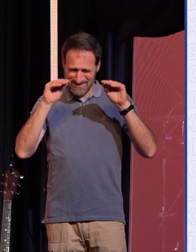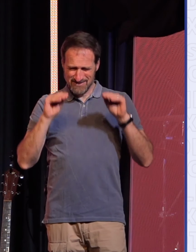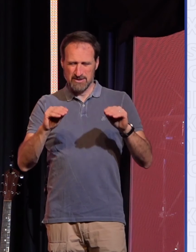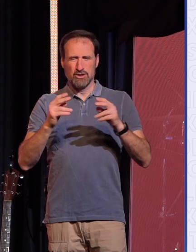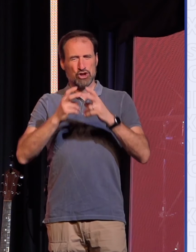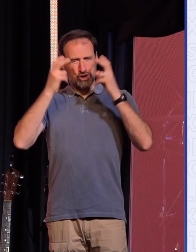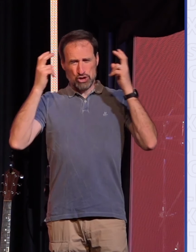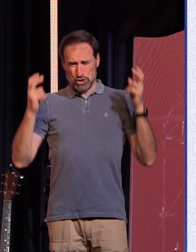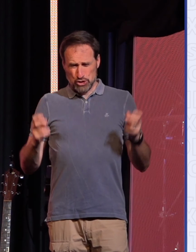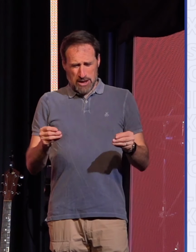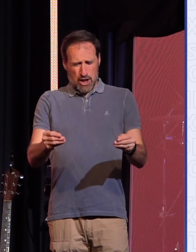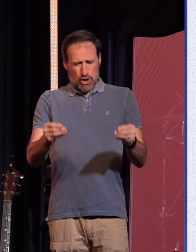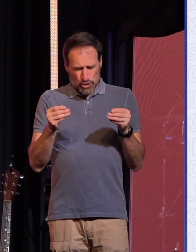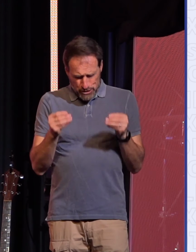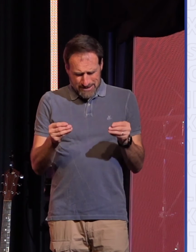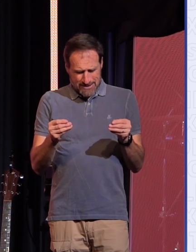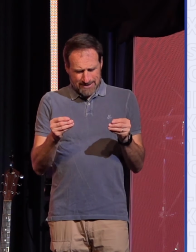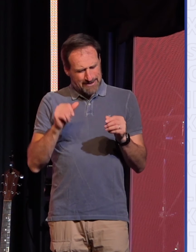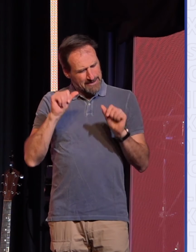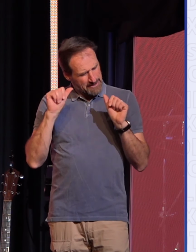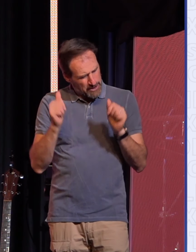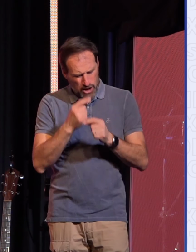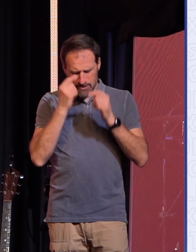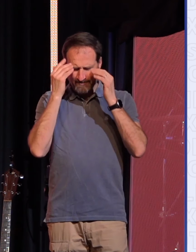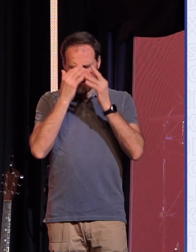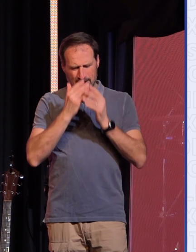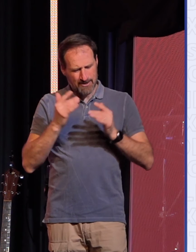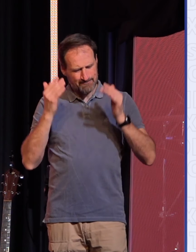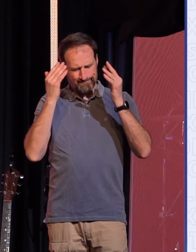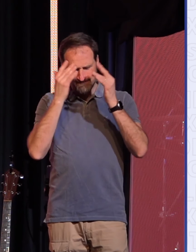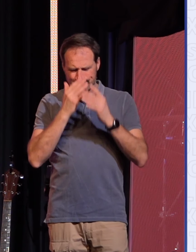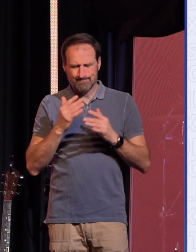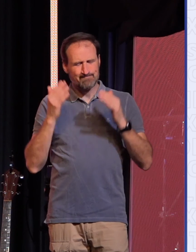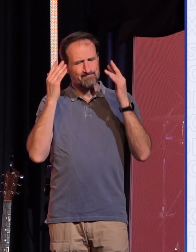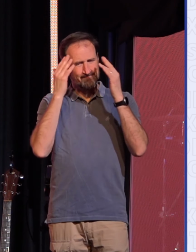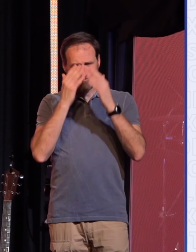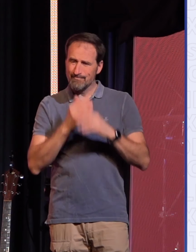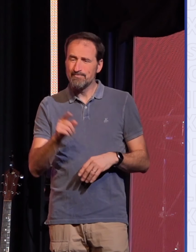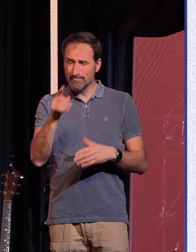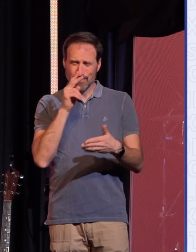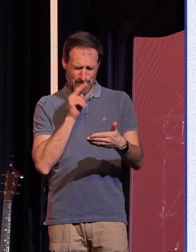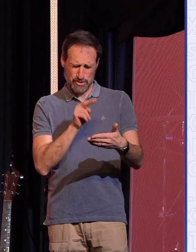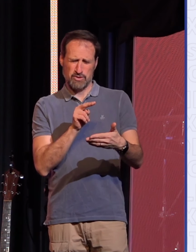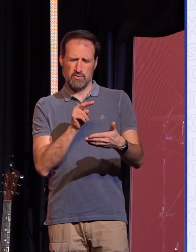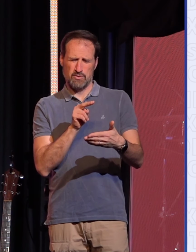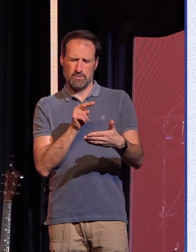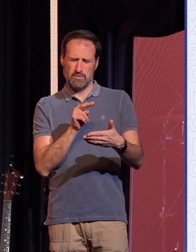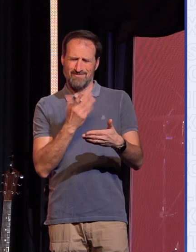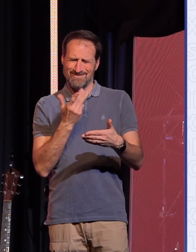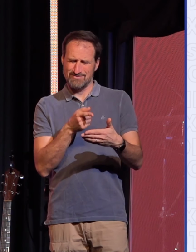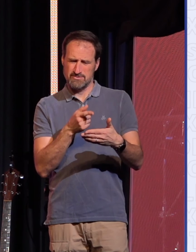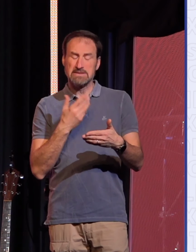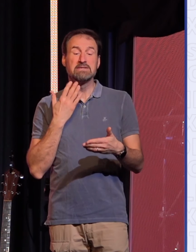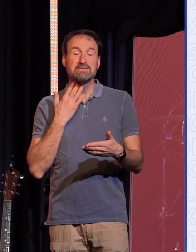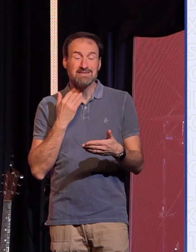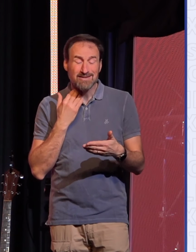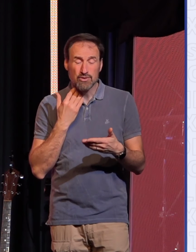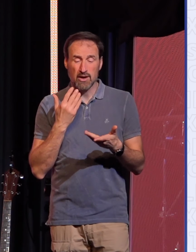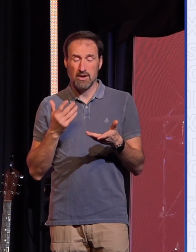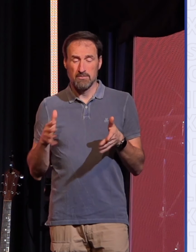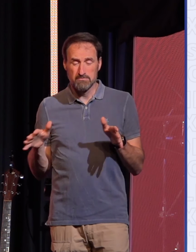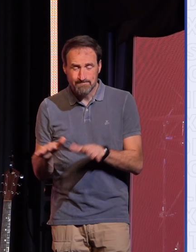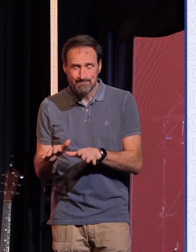hin und reflektier drüber. Schau dir jeden Bereich einzeln an und frag den Heiligen